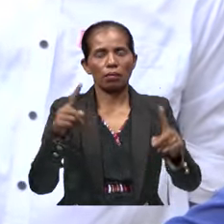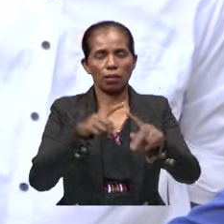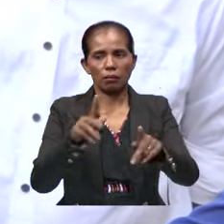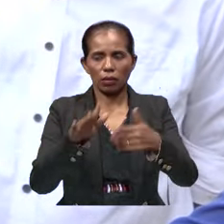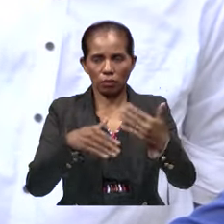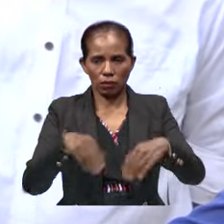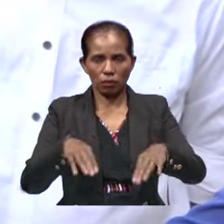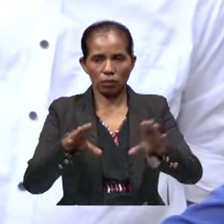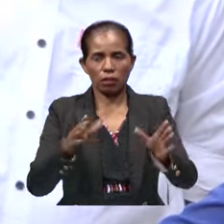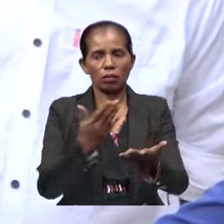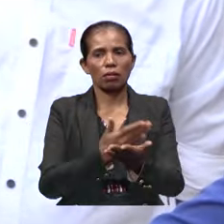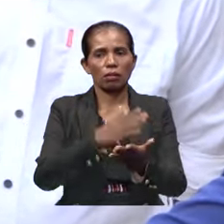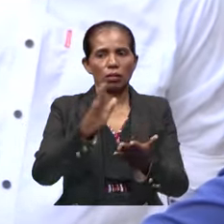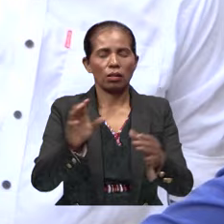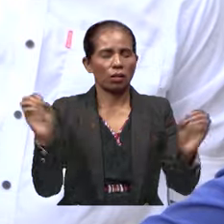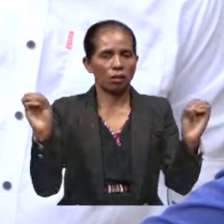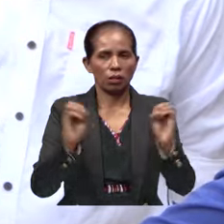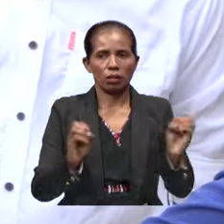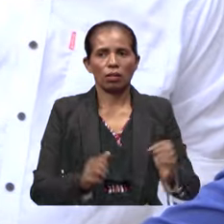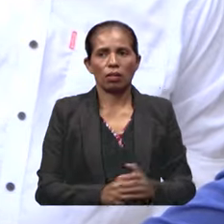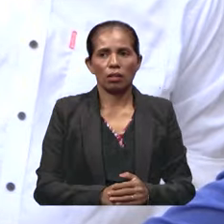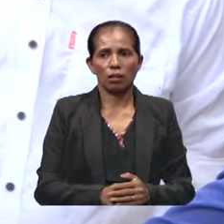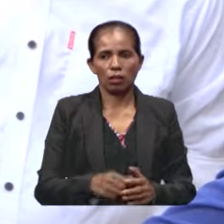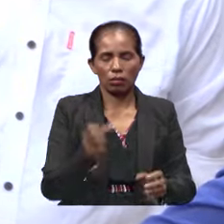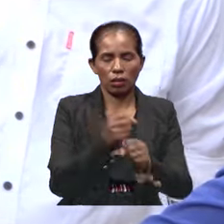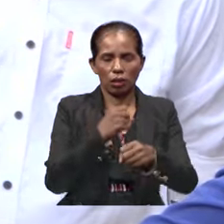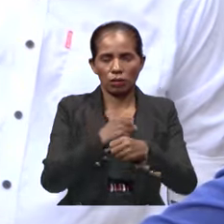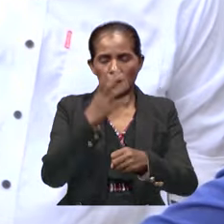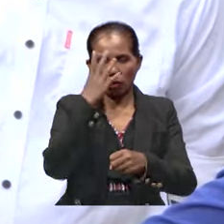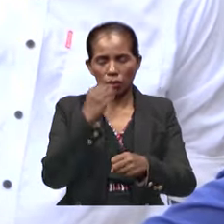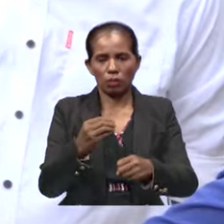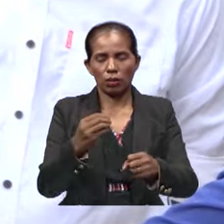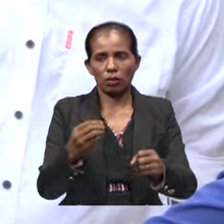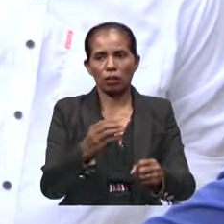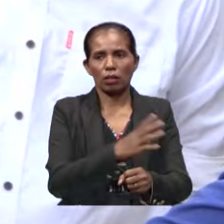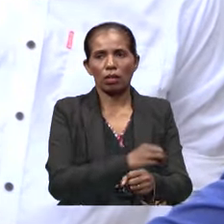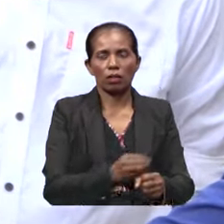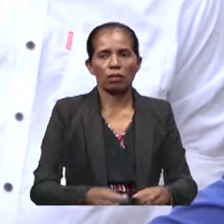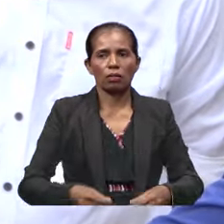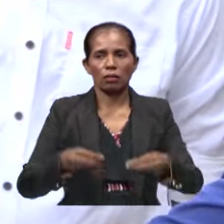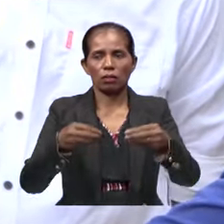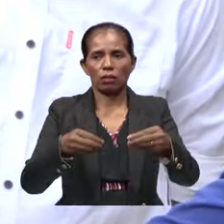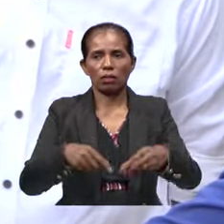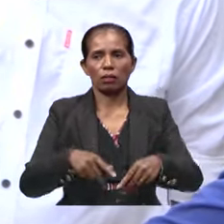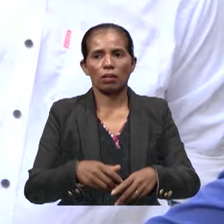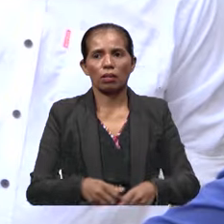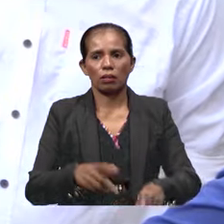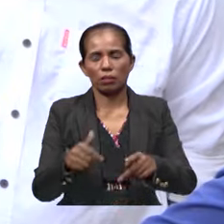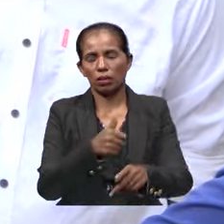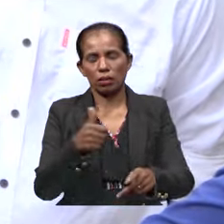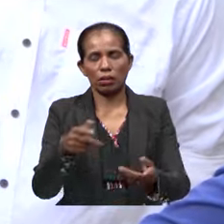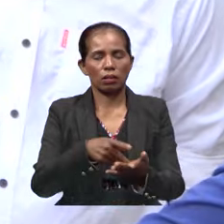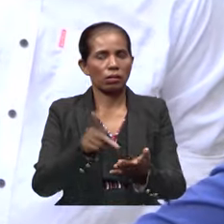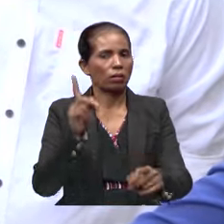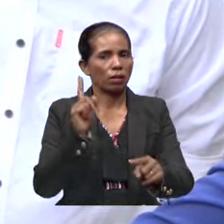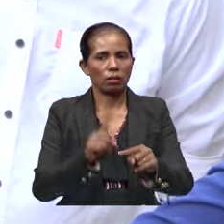atu fang no sosa. Laus atu para atu mai hal fale uma fo solda fale ba tia fo fale maselu kaluga ne la